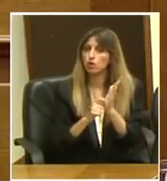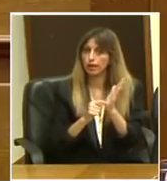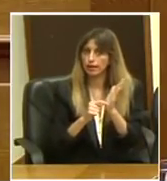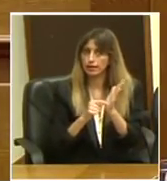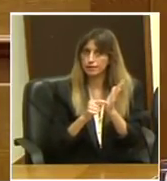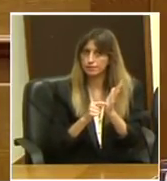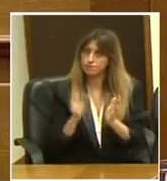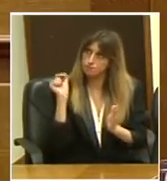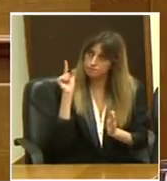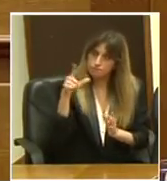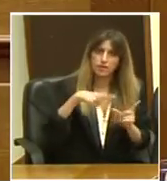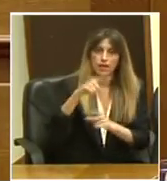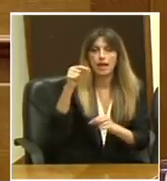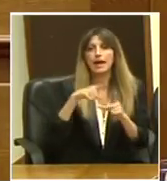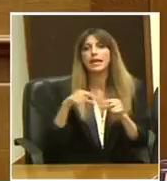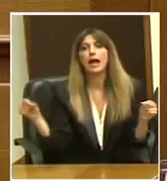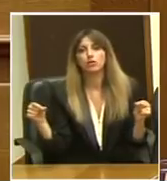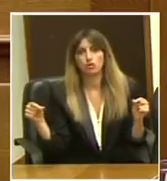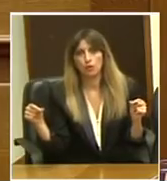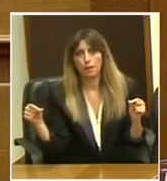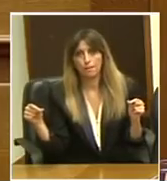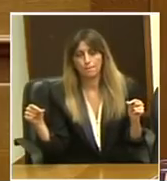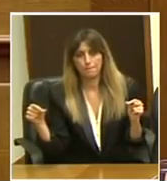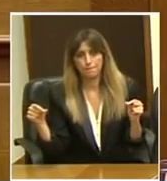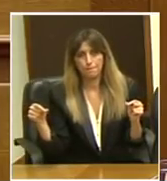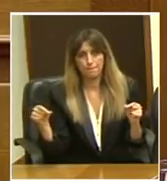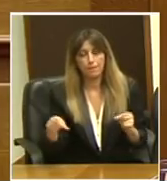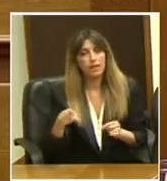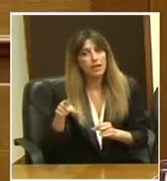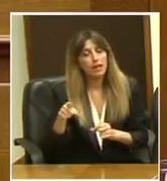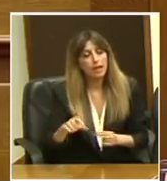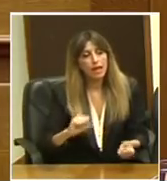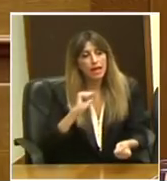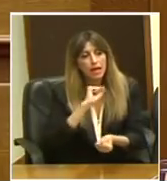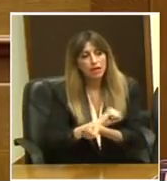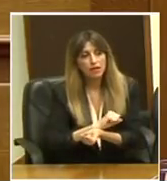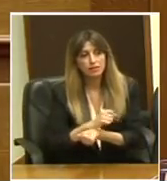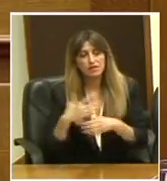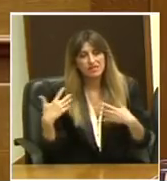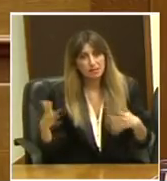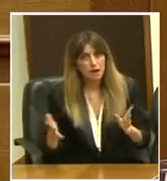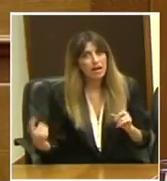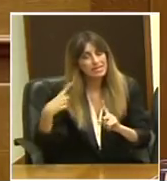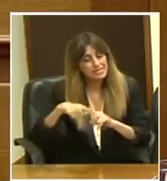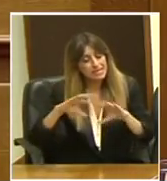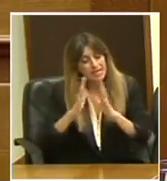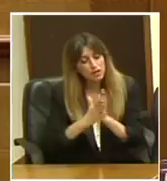προς τον ΝΑΤΟ, που υπενθυμίζω και έχει δεσμευτεί και το είπε και δημόσια ο Γενικός Γραμματέας του ΝΑΤΟ,